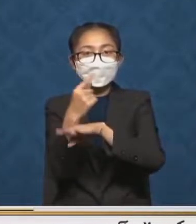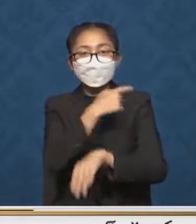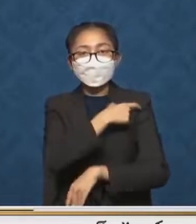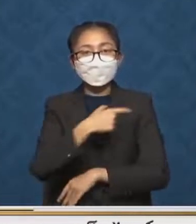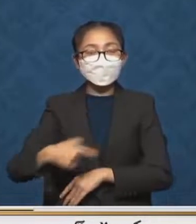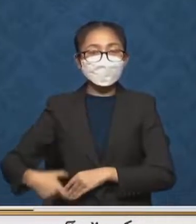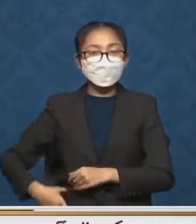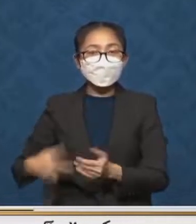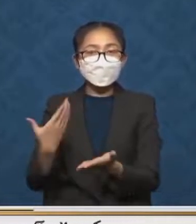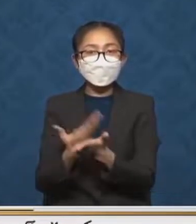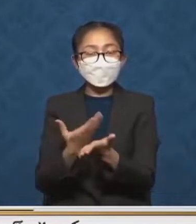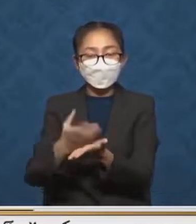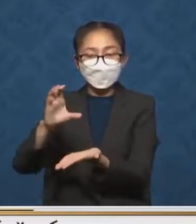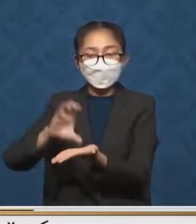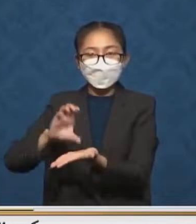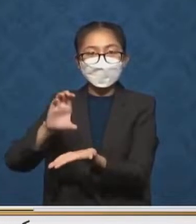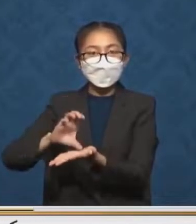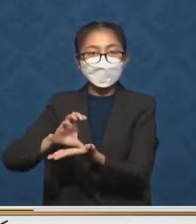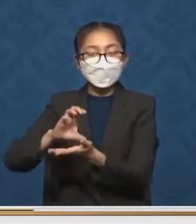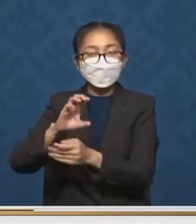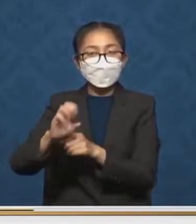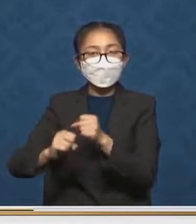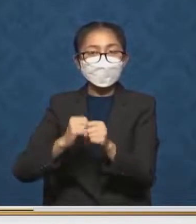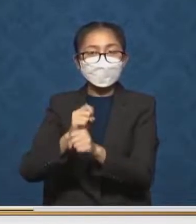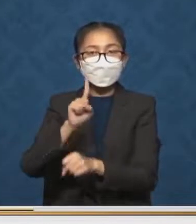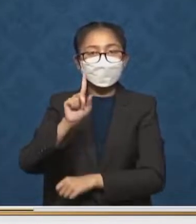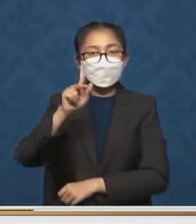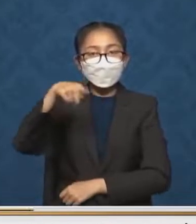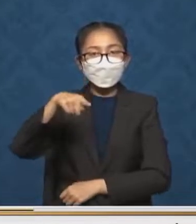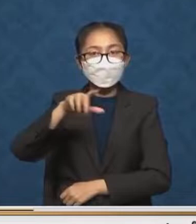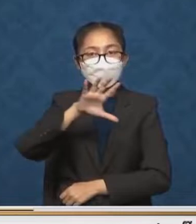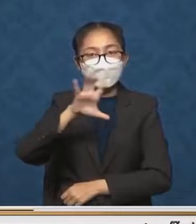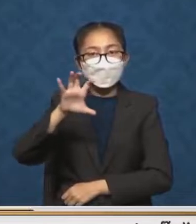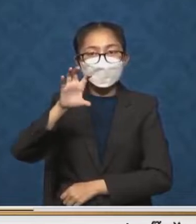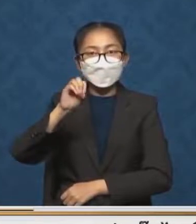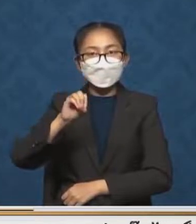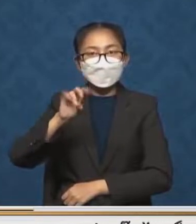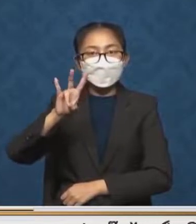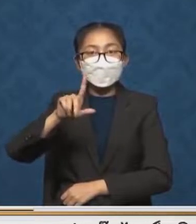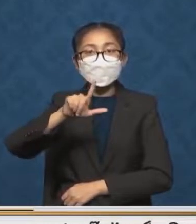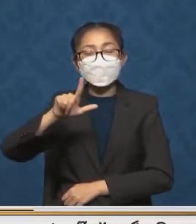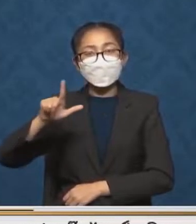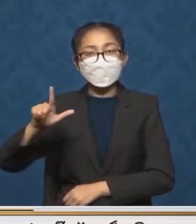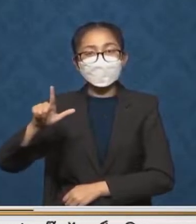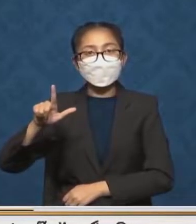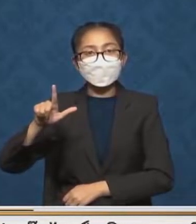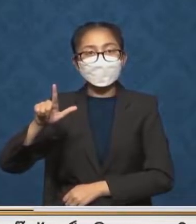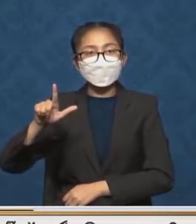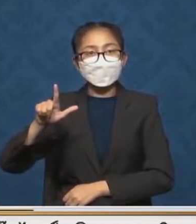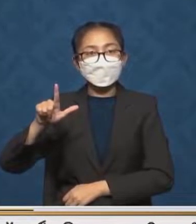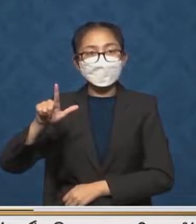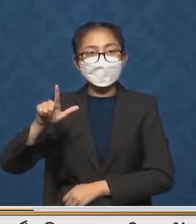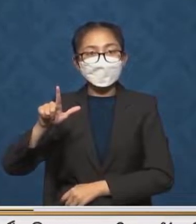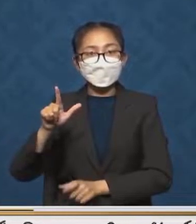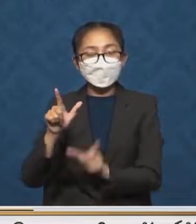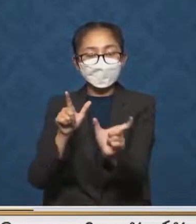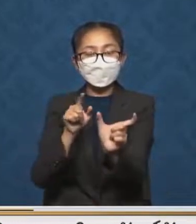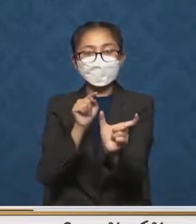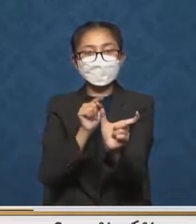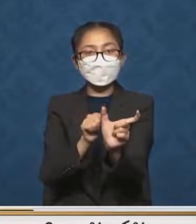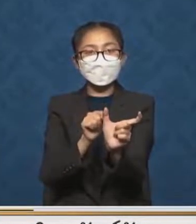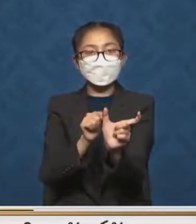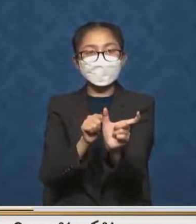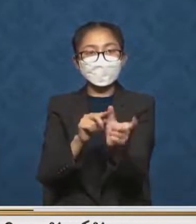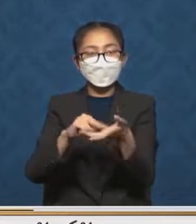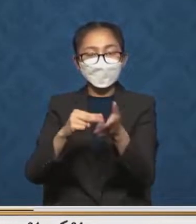ที่มีงบประมาในปี 65 ทั้งส้นราว1,557 ล้านบาทเฉพาะรายการนี้รายการเดียวก็